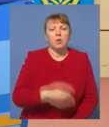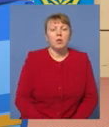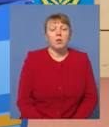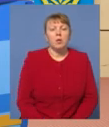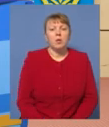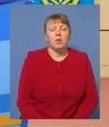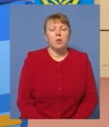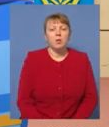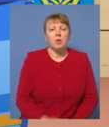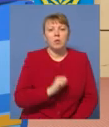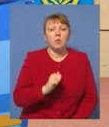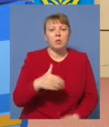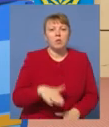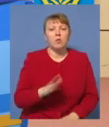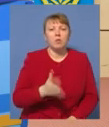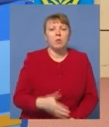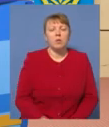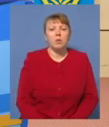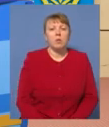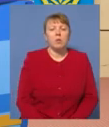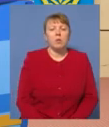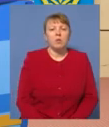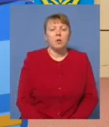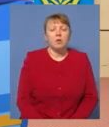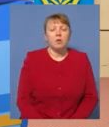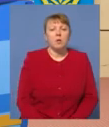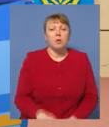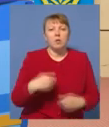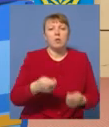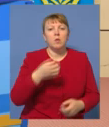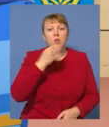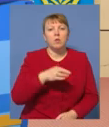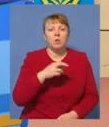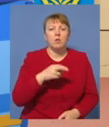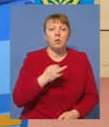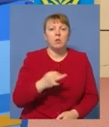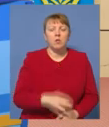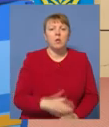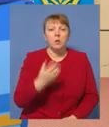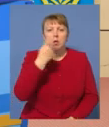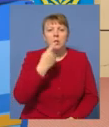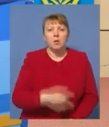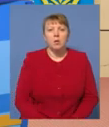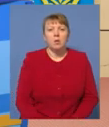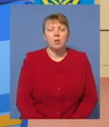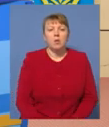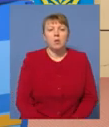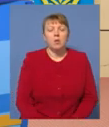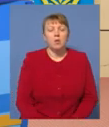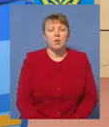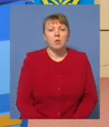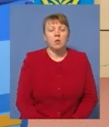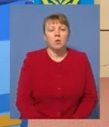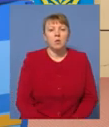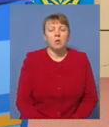будет сам решать, выносить квалификацию подозрения в отношении этого лица, либо не выносить,